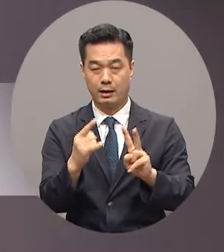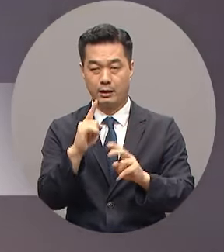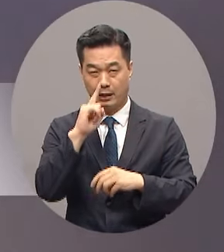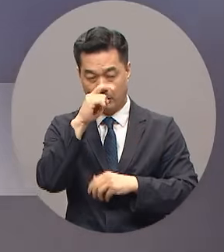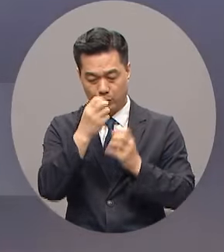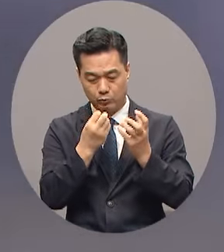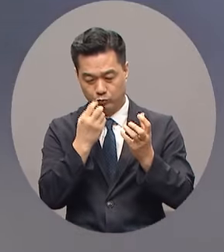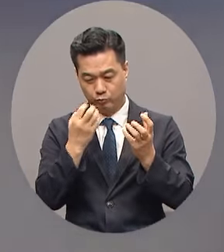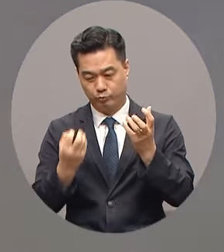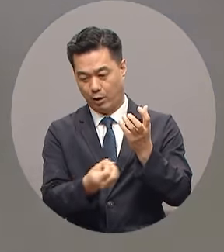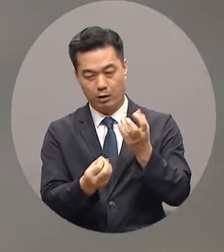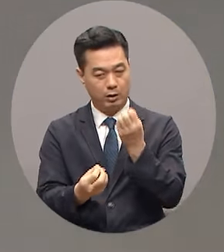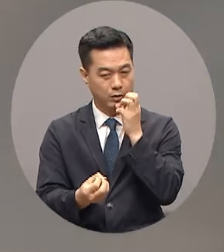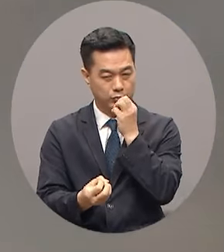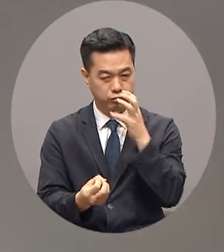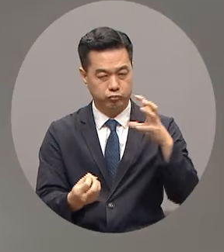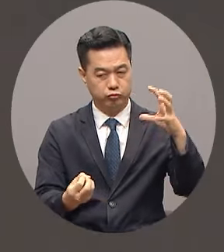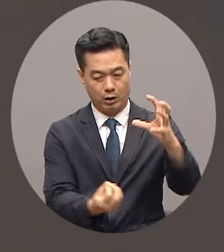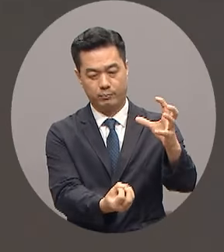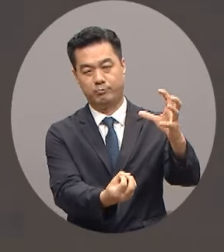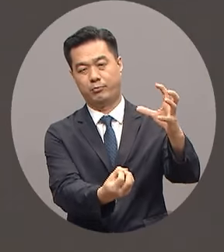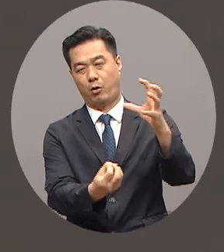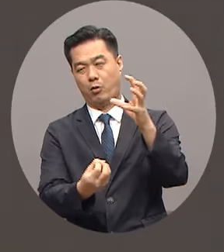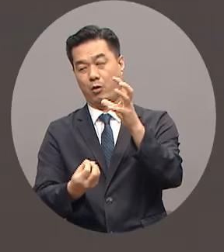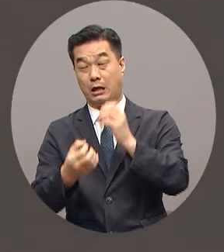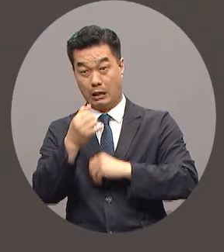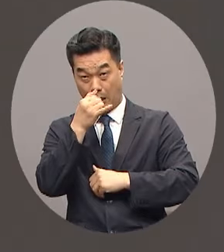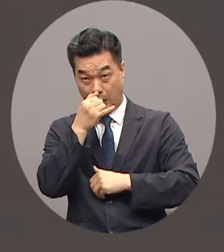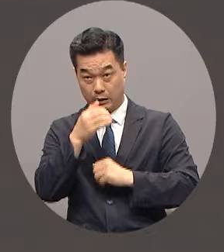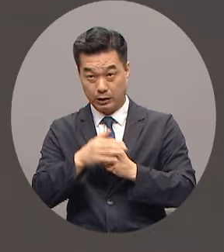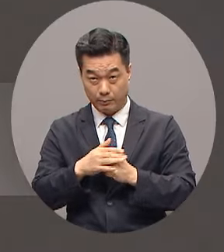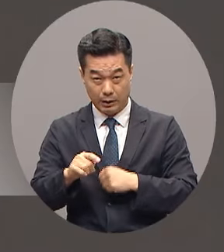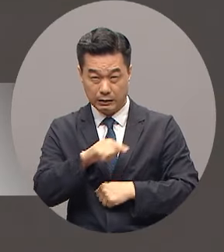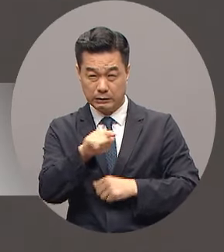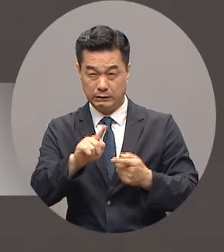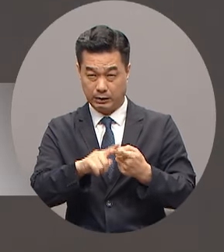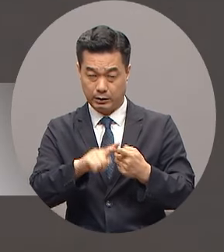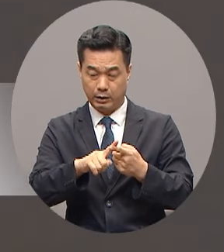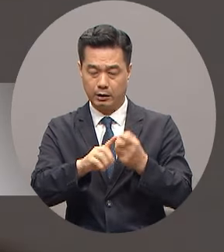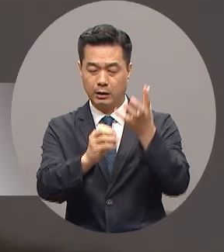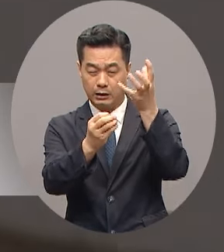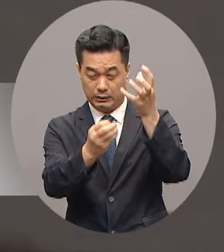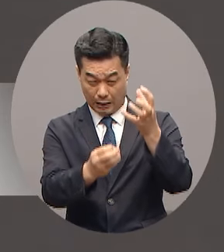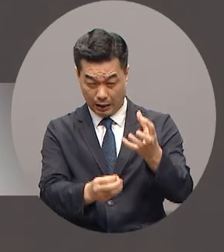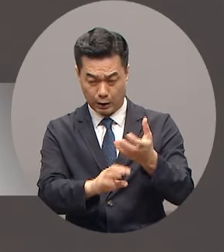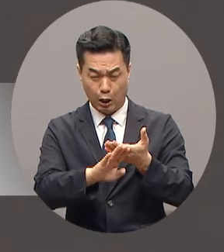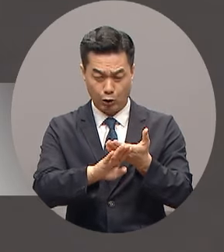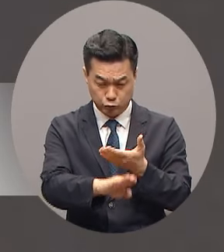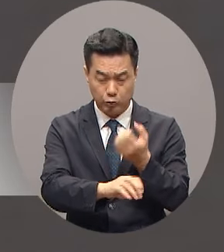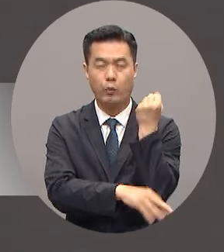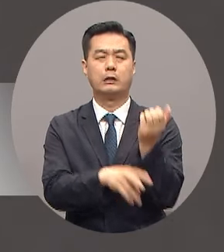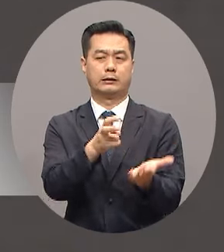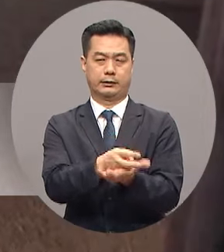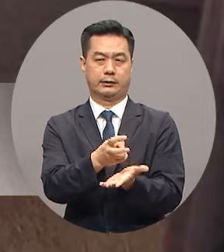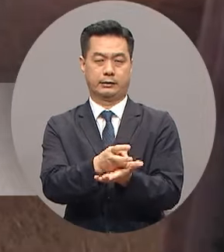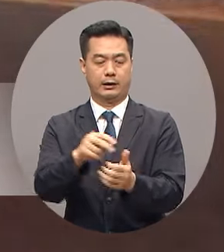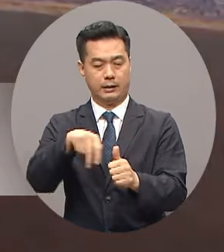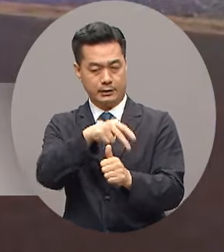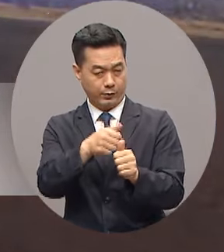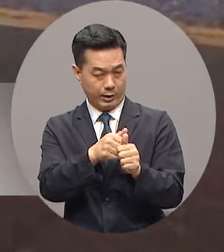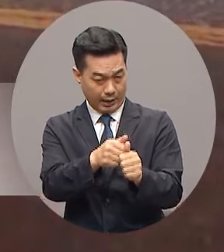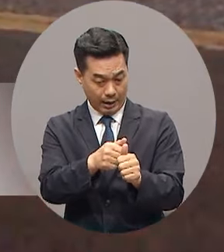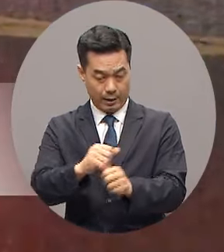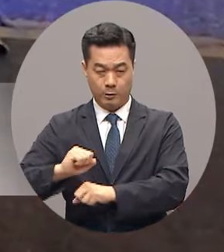살포했습니다 이와 관련해 우리군은 북한의 쓰레기 풍선에 대해 낙하후 수거 원칙을 이어가되 상황에 따라